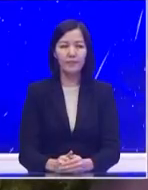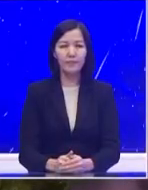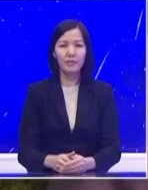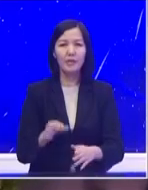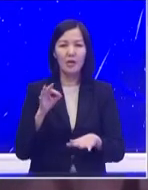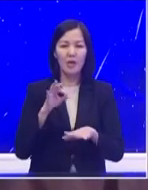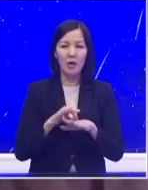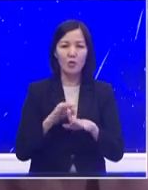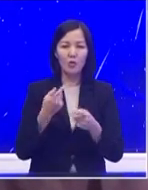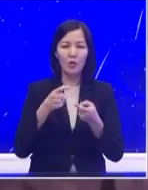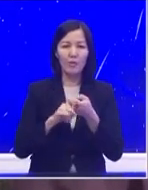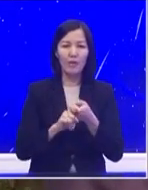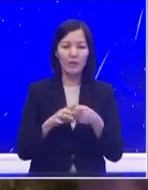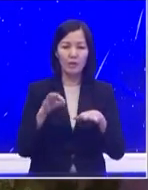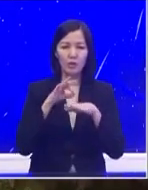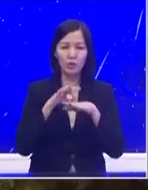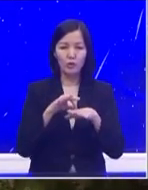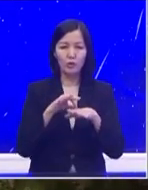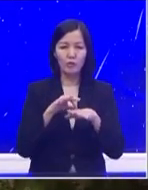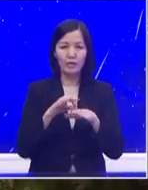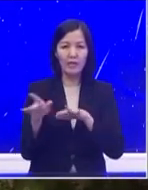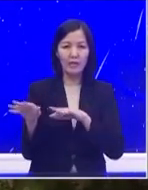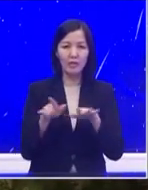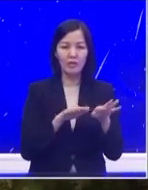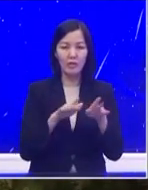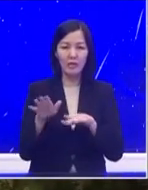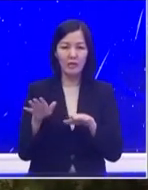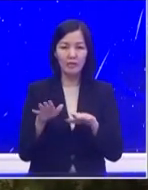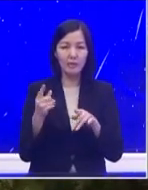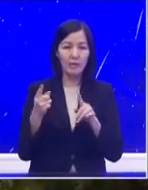Инфекцияға байланысты жүргізіп жатқан шараларымыз,